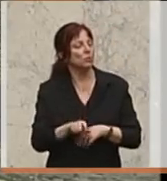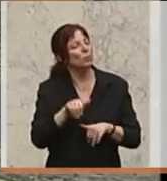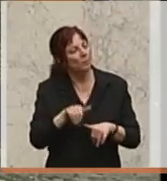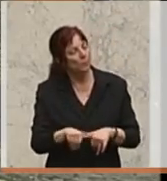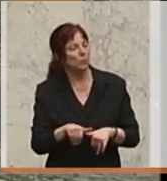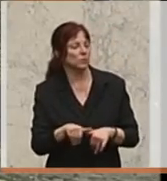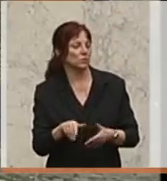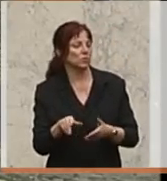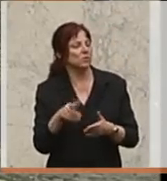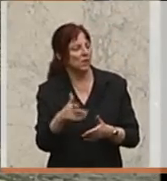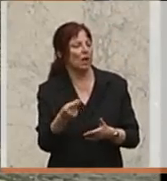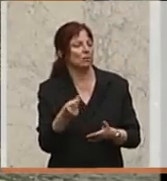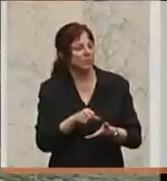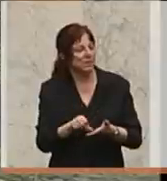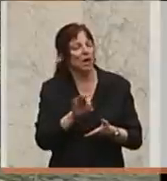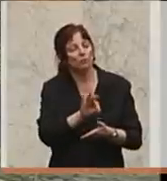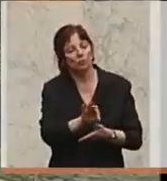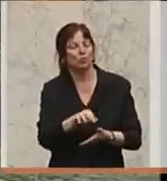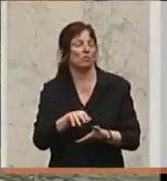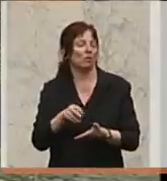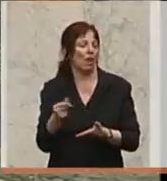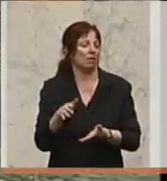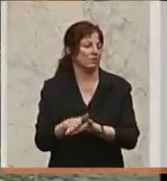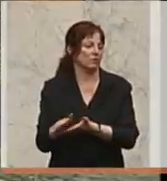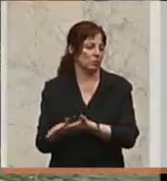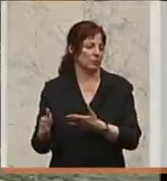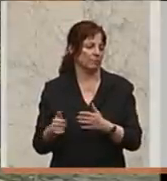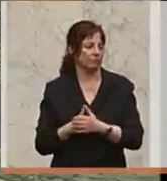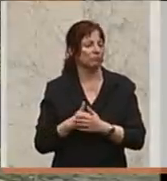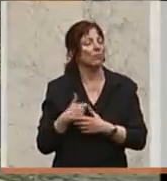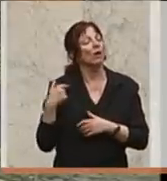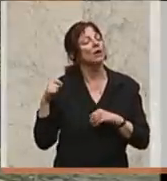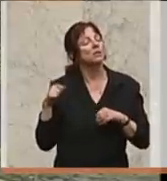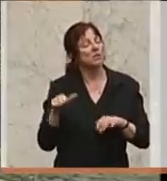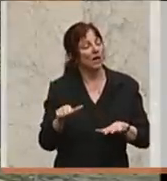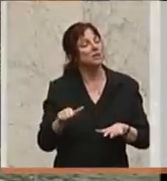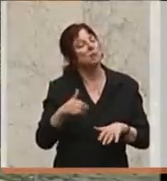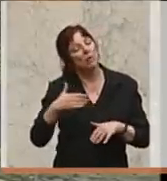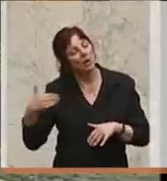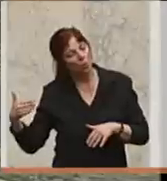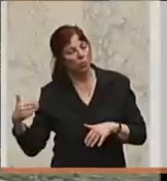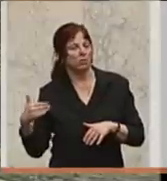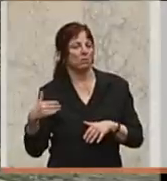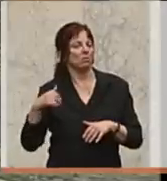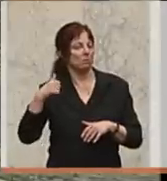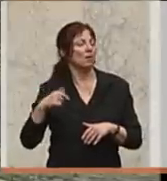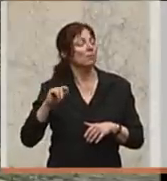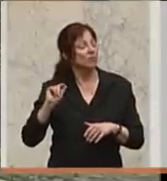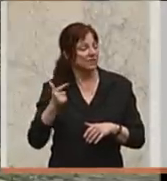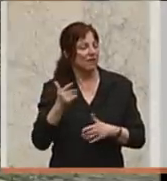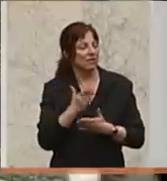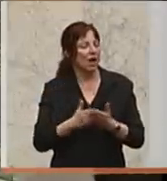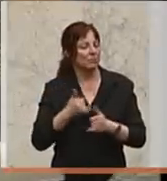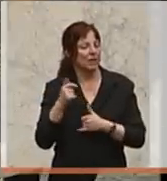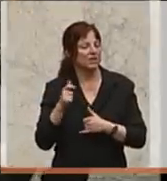zweiten Halbjahr 2011. Und bei meiner Anfrage habe ich gefragt, zweitens, zu